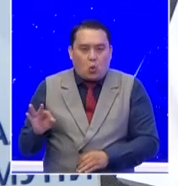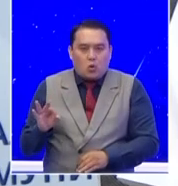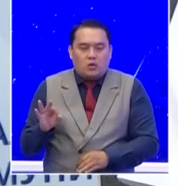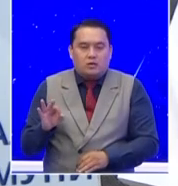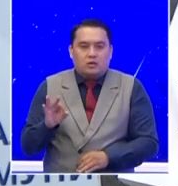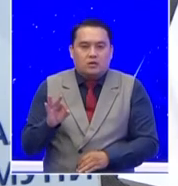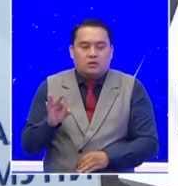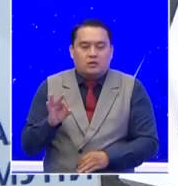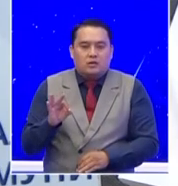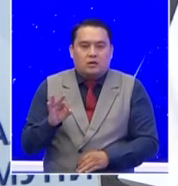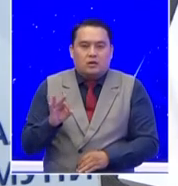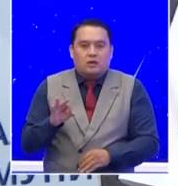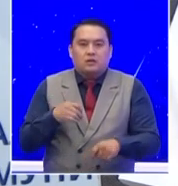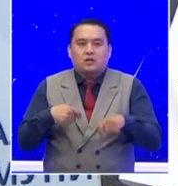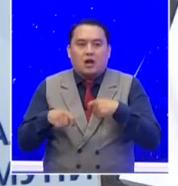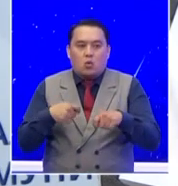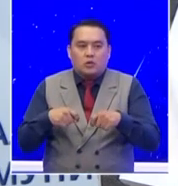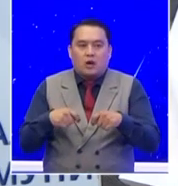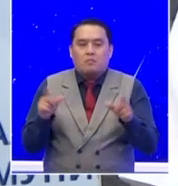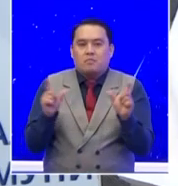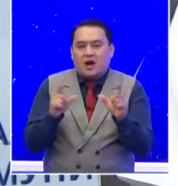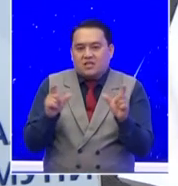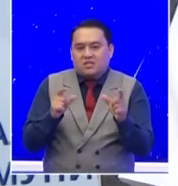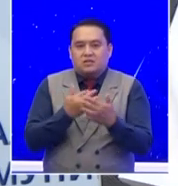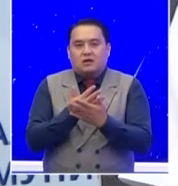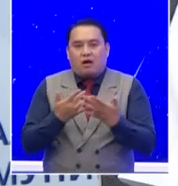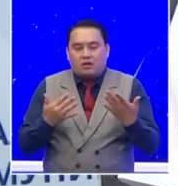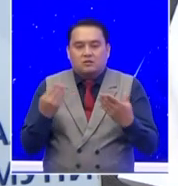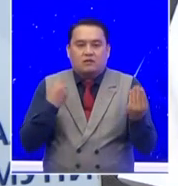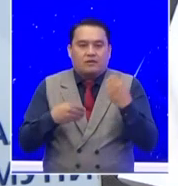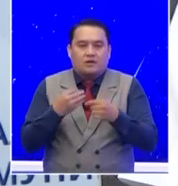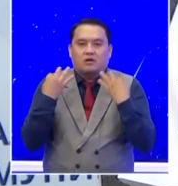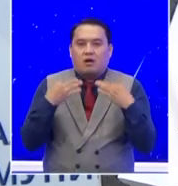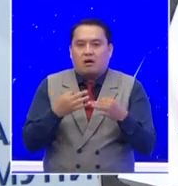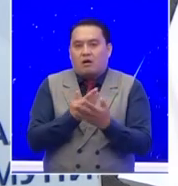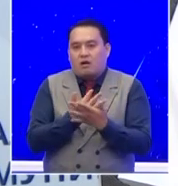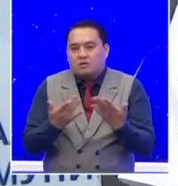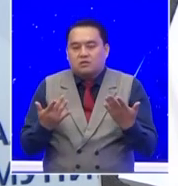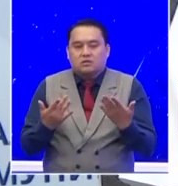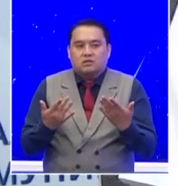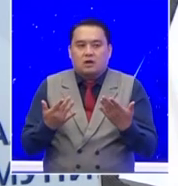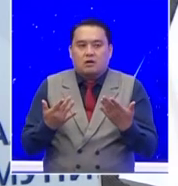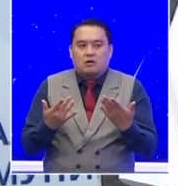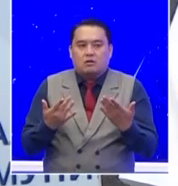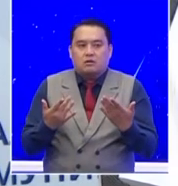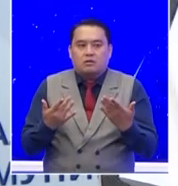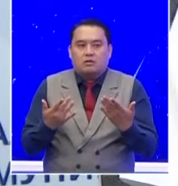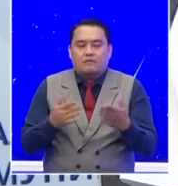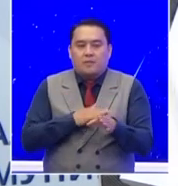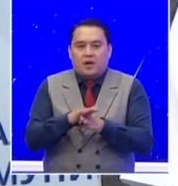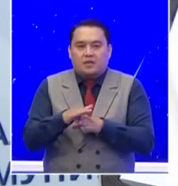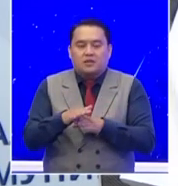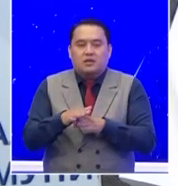объекты не продавать торговли то есть и торговые дома различные объекты по реализации